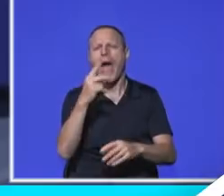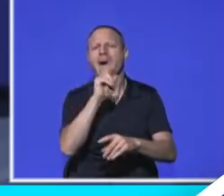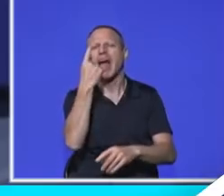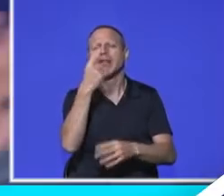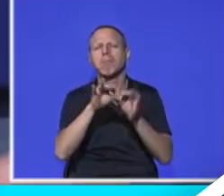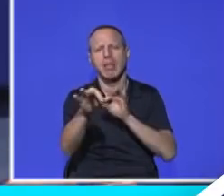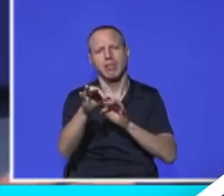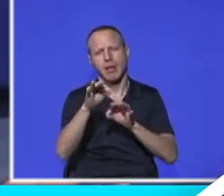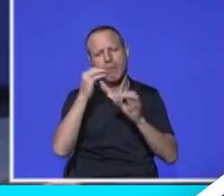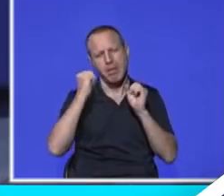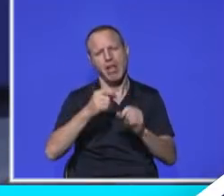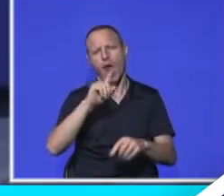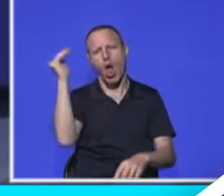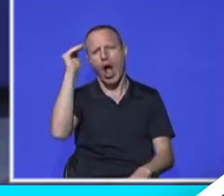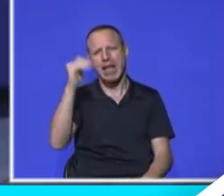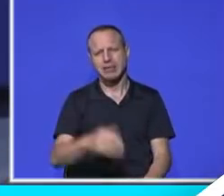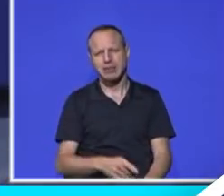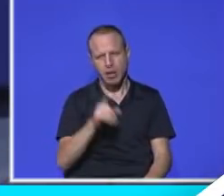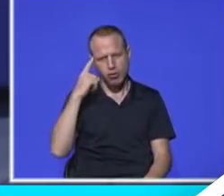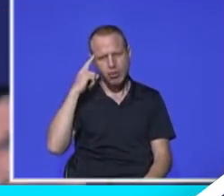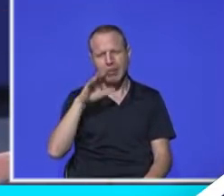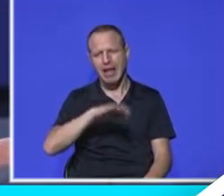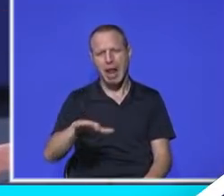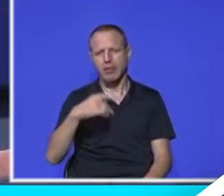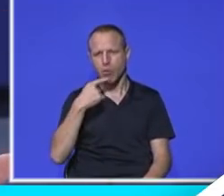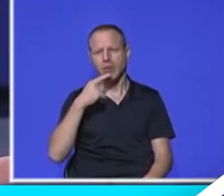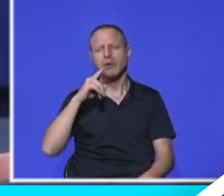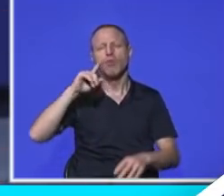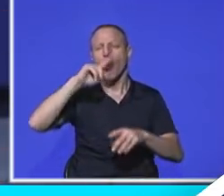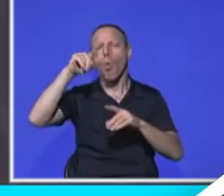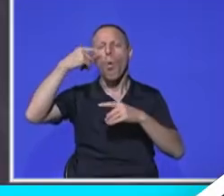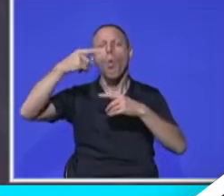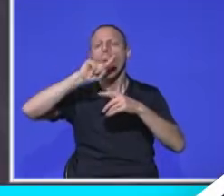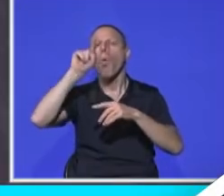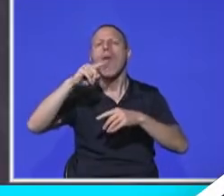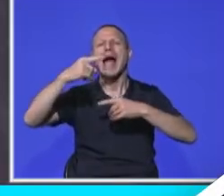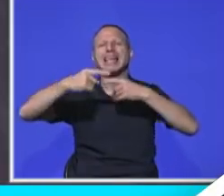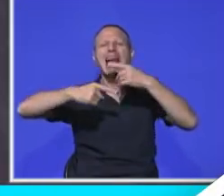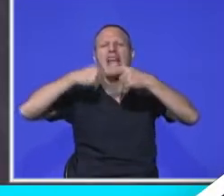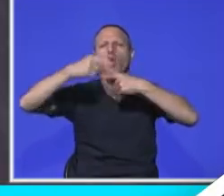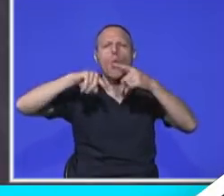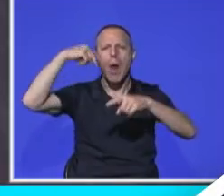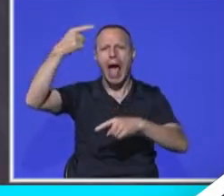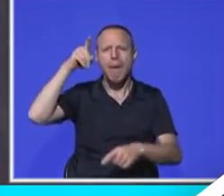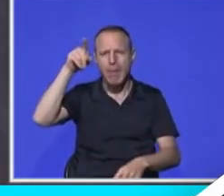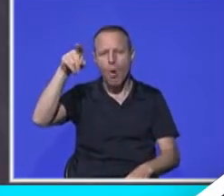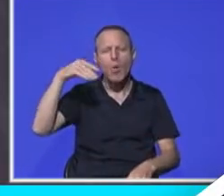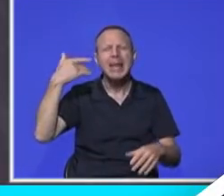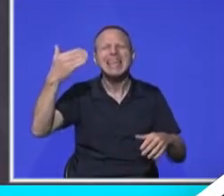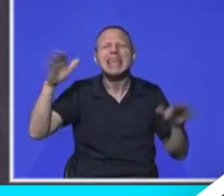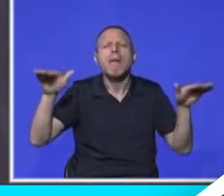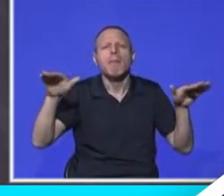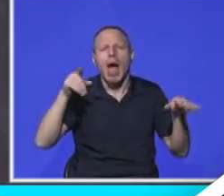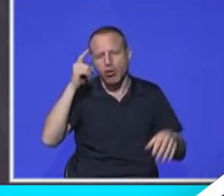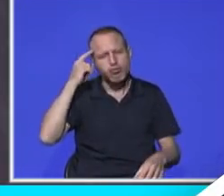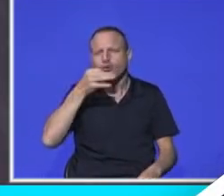ממטר, בטח לא את גנץ. את יודעת, והילדים אומרים שאולי בגלגול הבא הוא יהיה פרפר. שואלת למה? כי עכשיו הוא גולם. פשוט כאילו